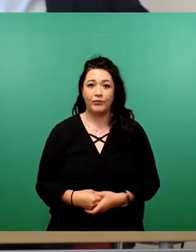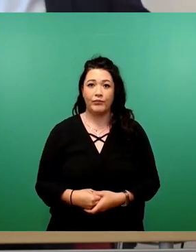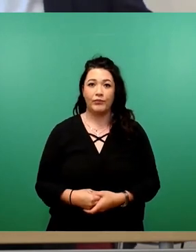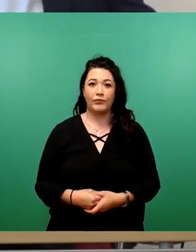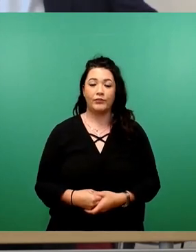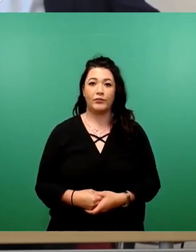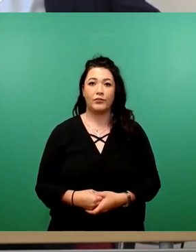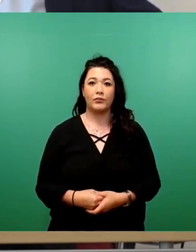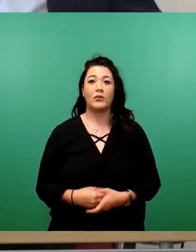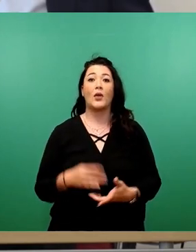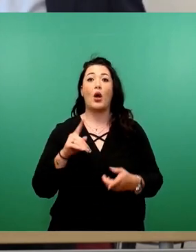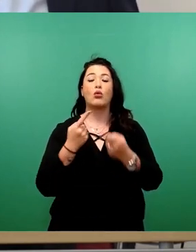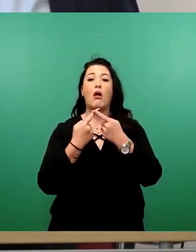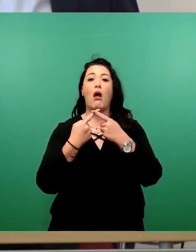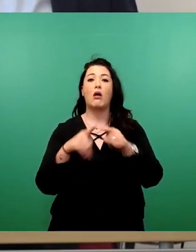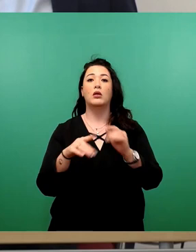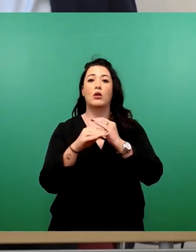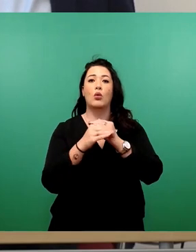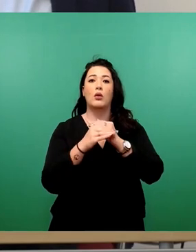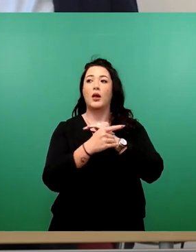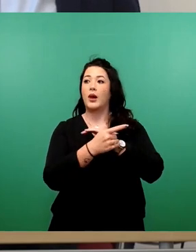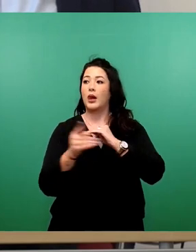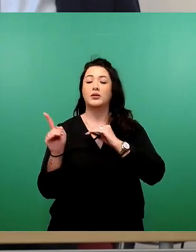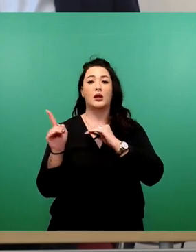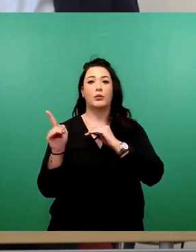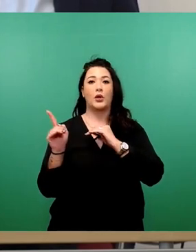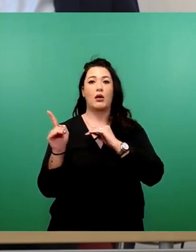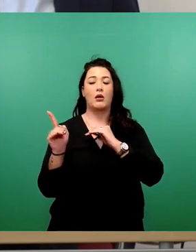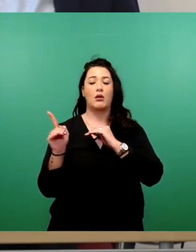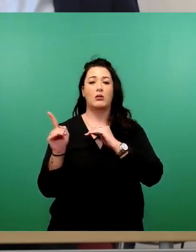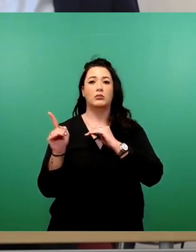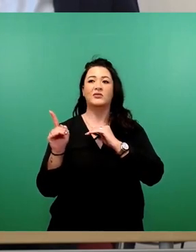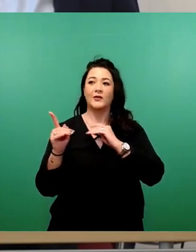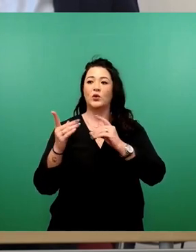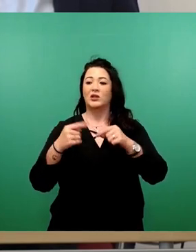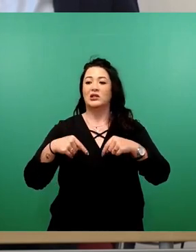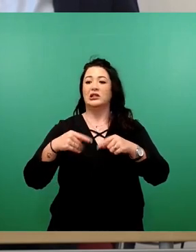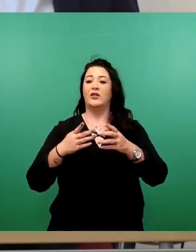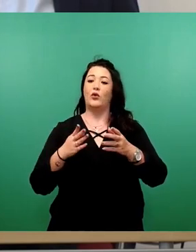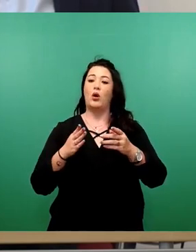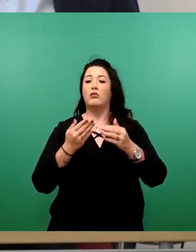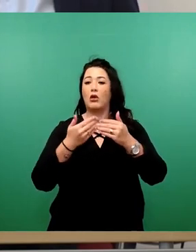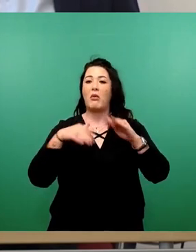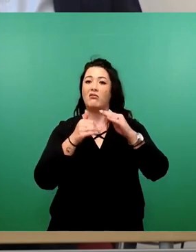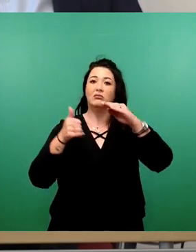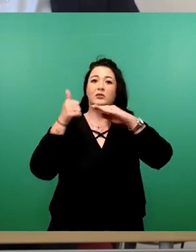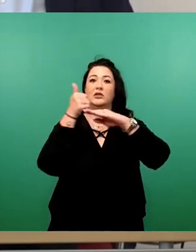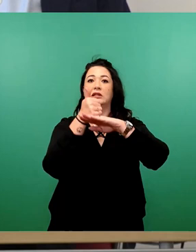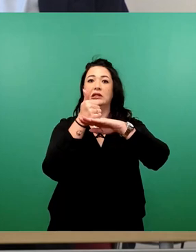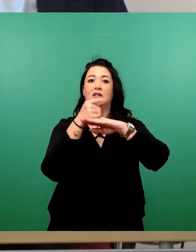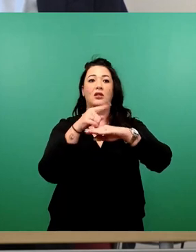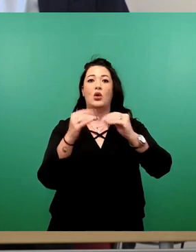andere Kolleginnen nicht Teil der engeren Stadtspitze sein können, liegt nicht an den Kolleginnen, die